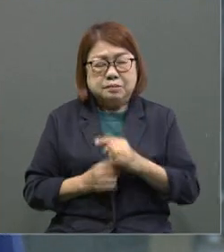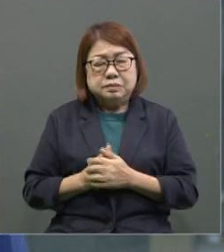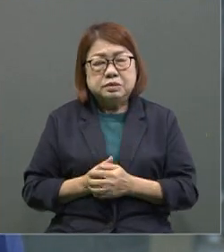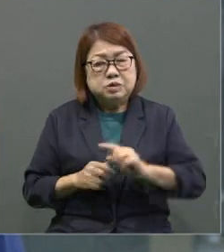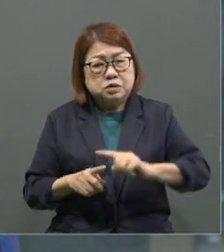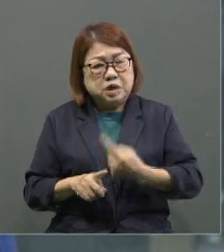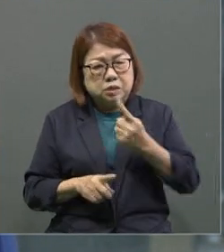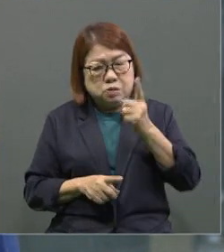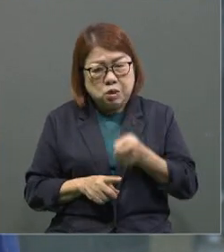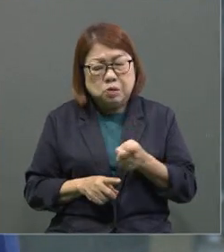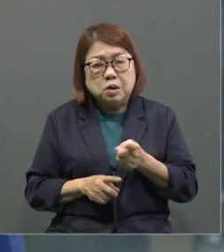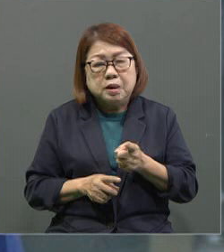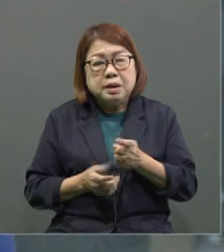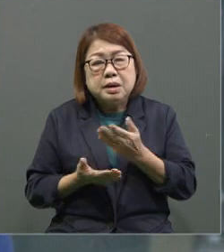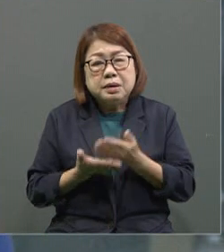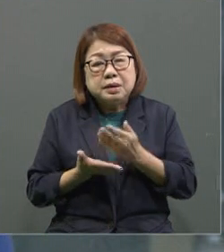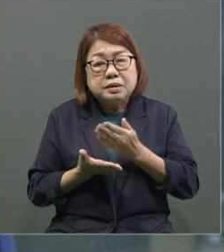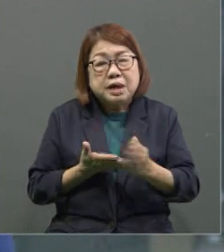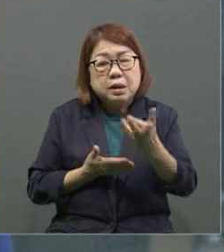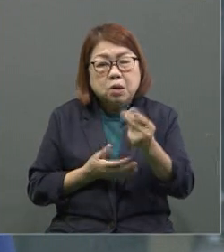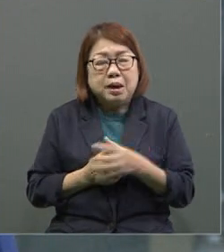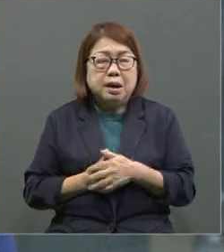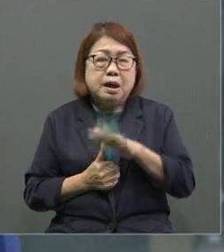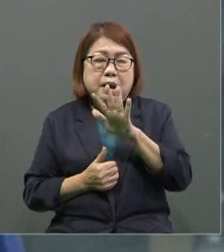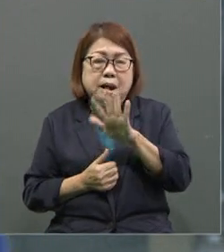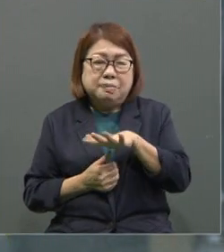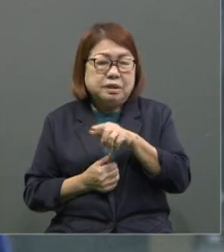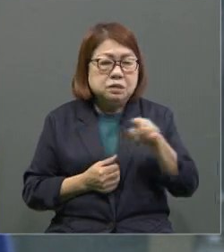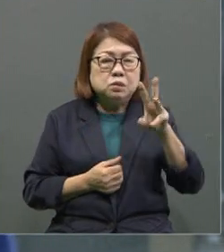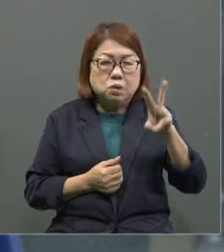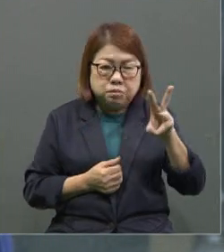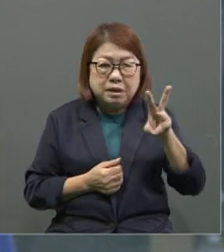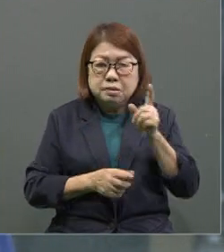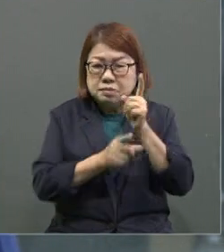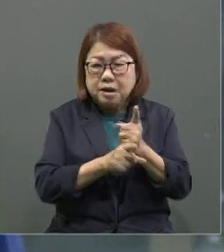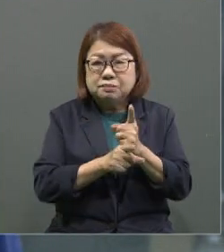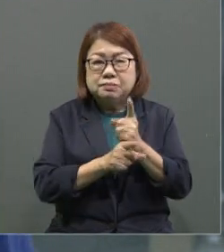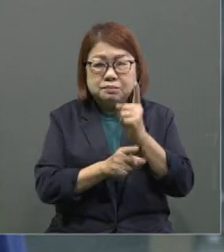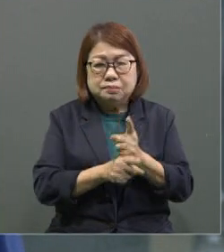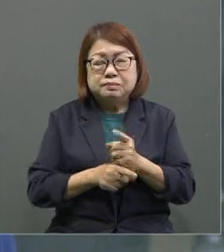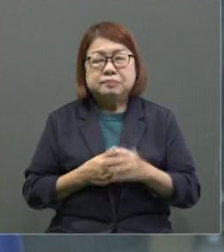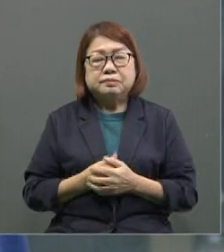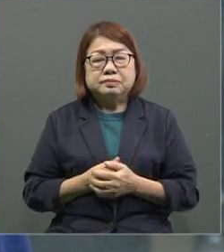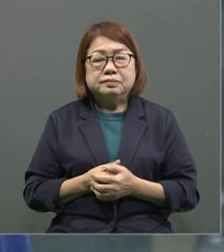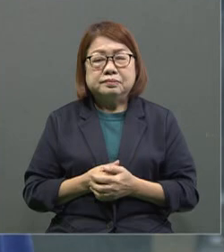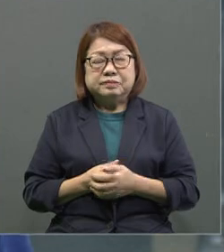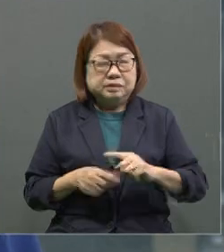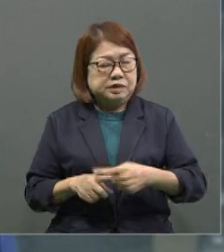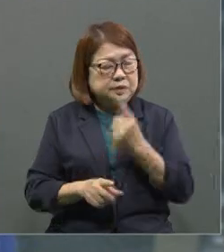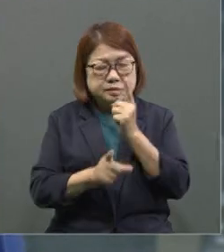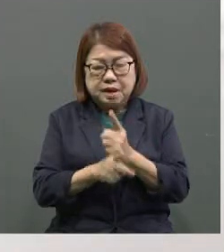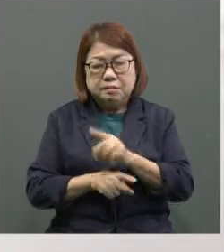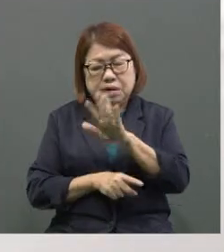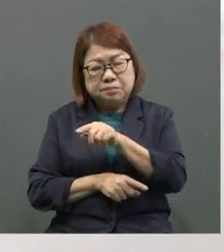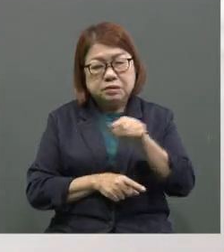แต่ละเดือนน่ะเราจะจ่ายเต็มได้เดือนละ 56,000อย่างเงี้เราก็ต้องใช้บัตรวงเงินเ่อใช้บัตรเครดิตเเดเดือนนึงให้ได้ประมาณ